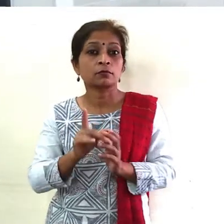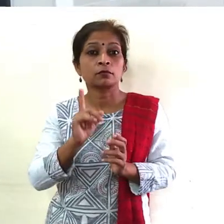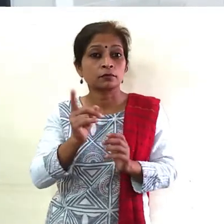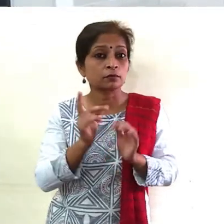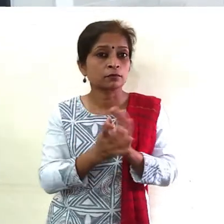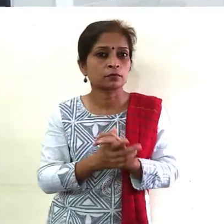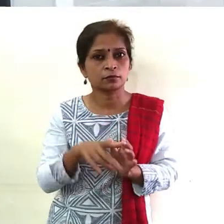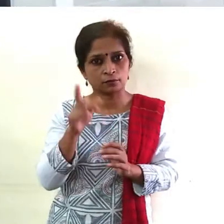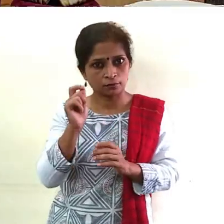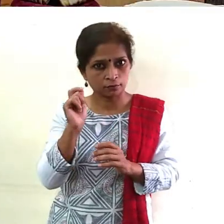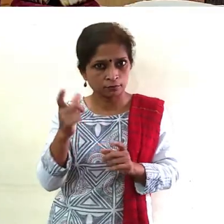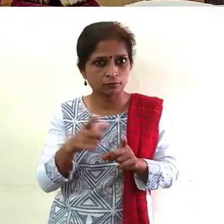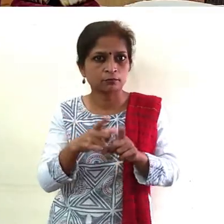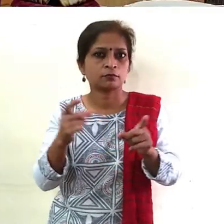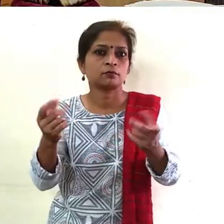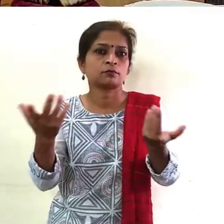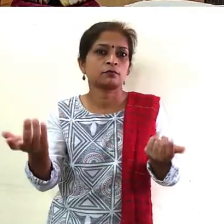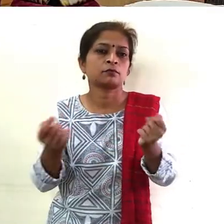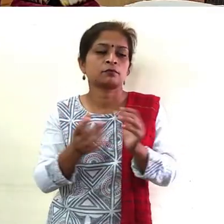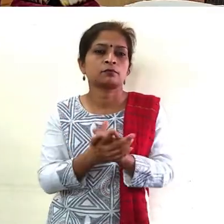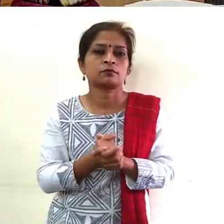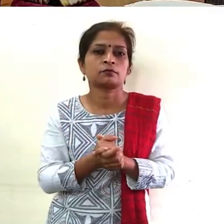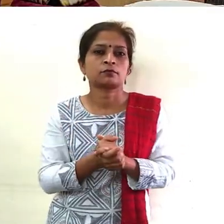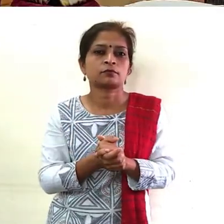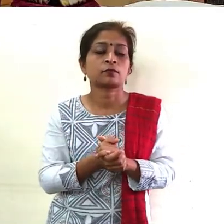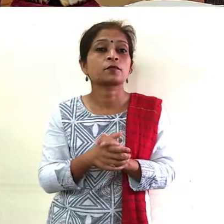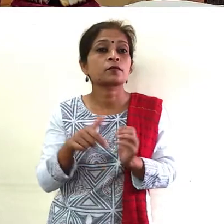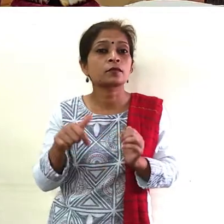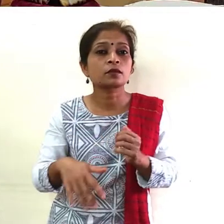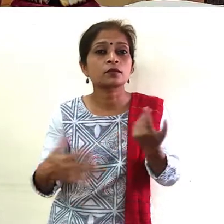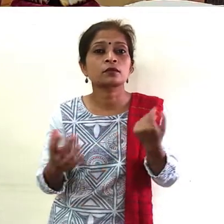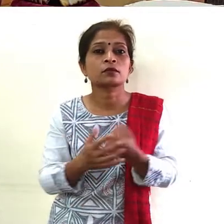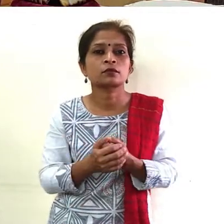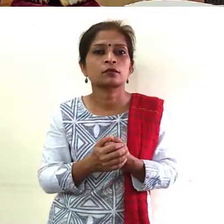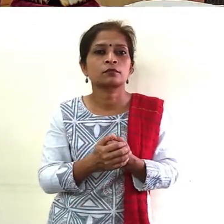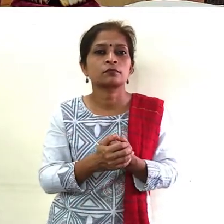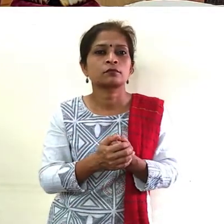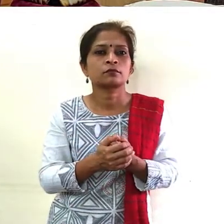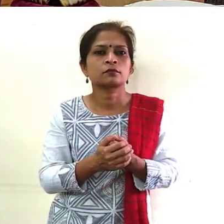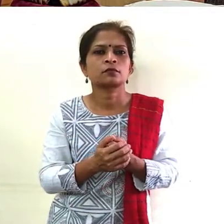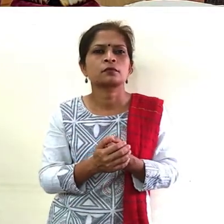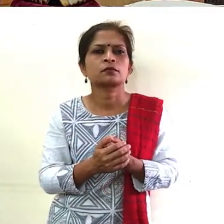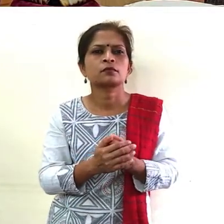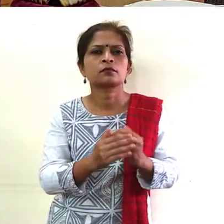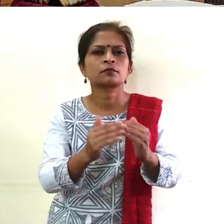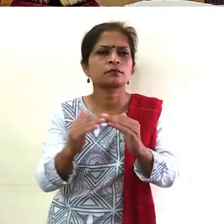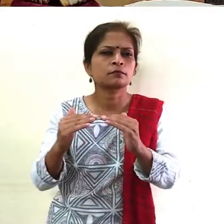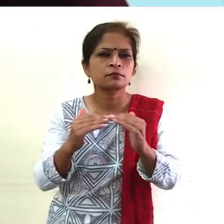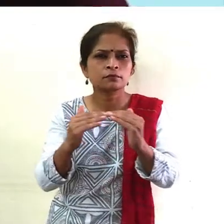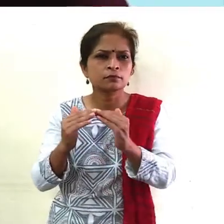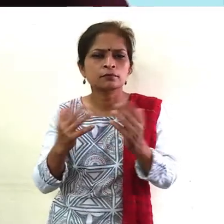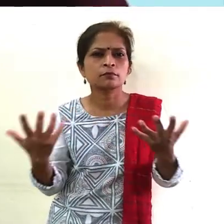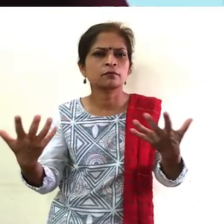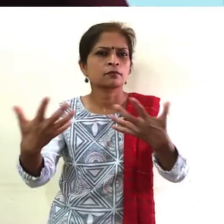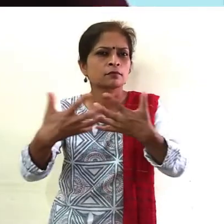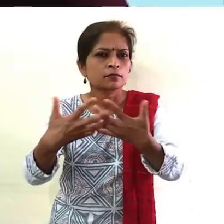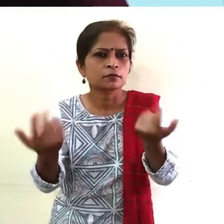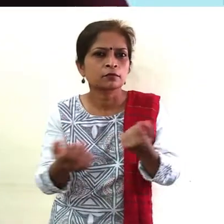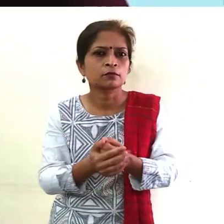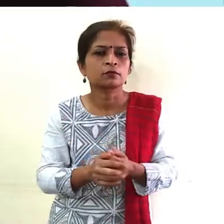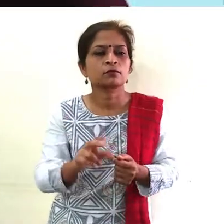पर कार्यरत भी होते हैं जी। तो एक समता जहाँ बननी शुरू हो जाती है